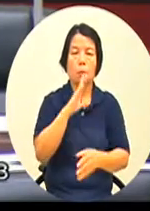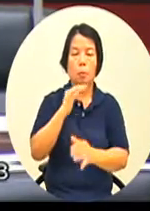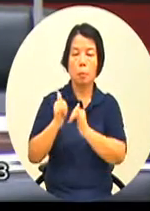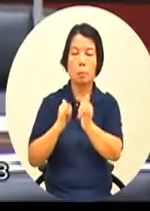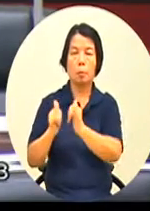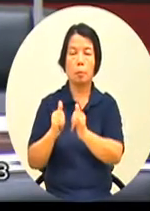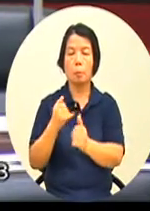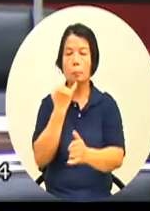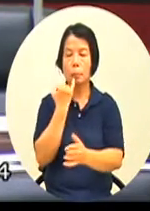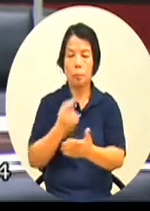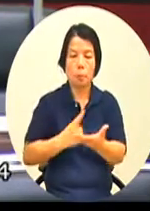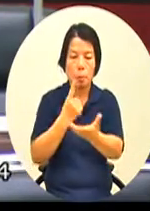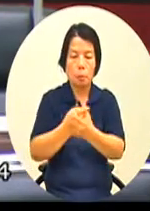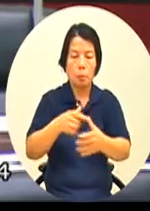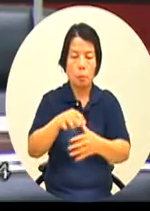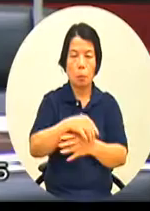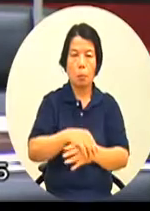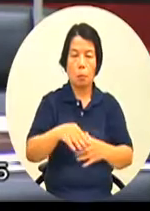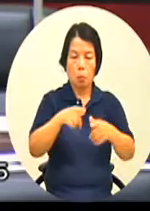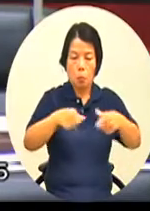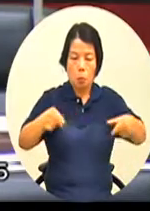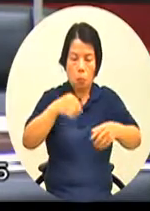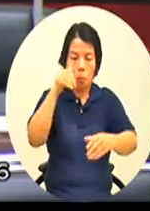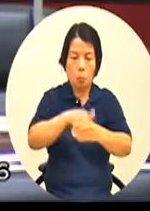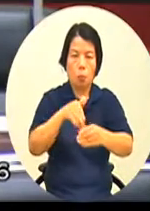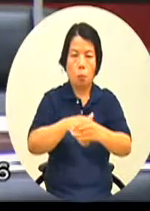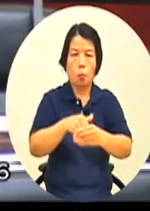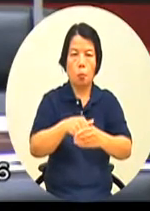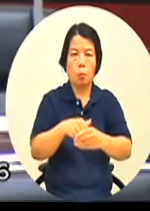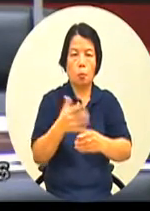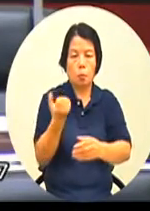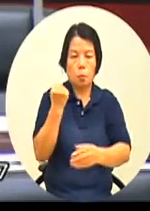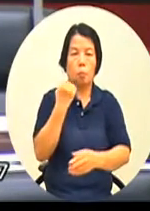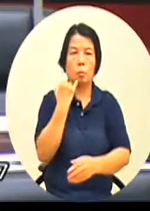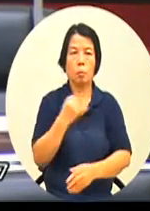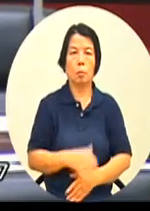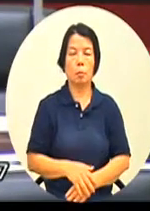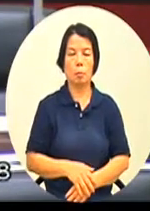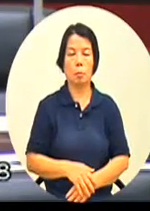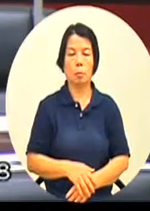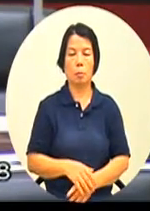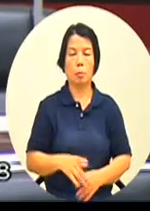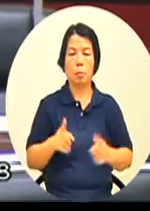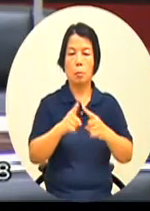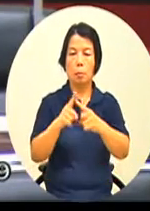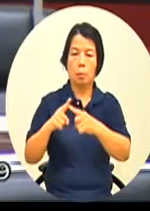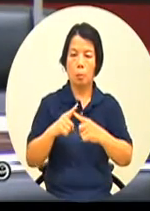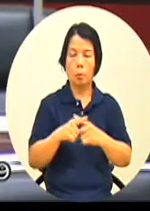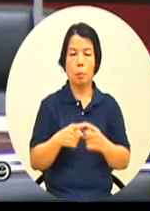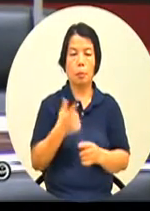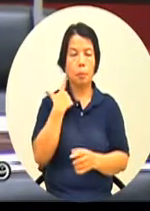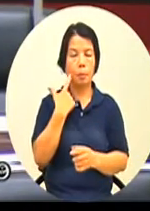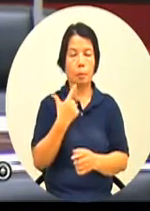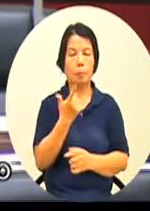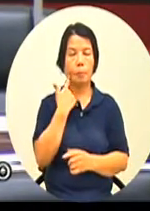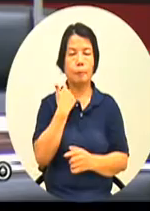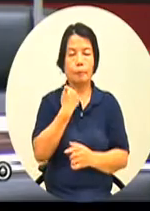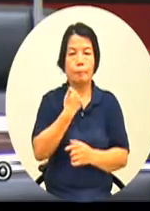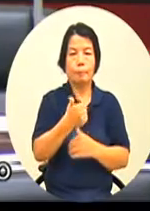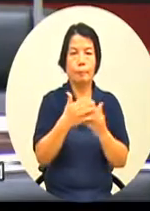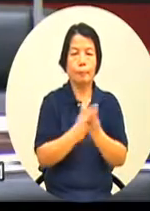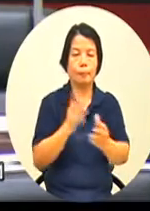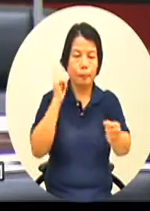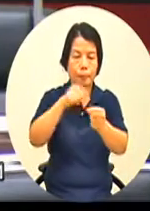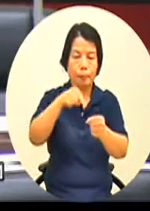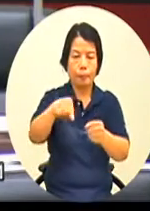做选票来投票，这好像听起来是人类社会美好的理想。在亚里士